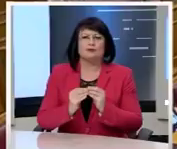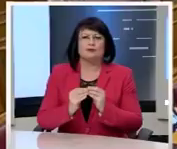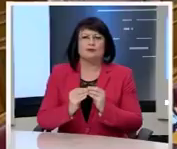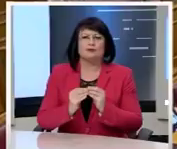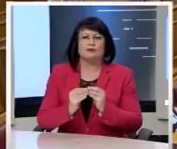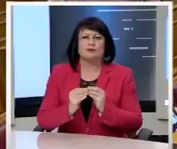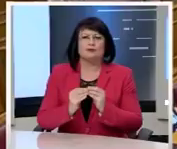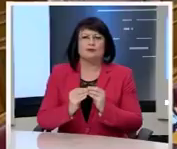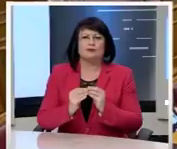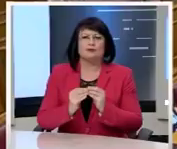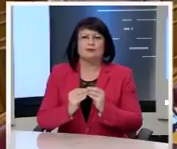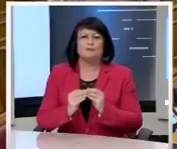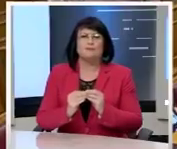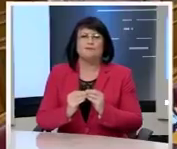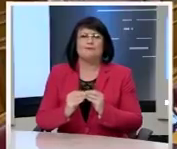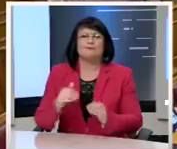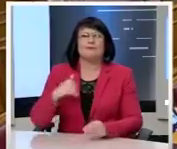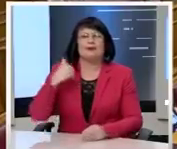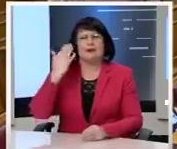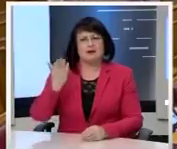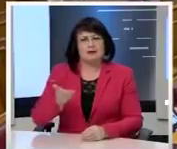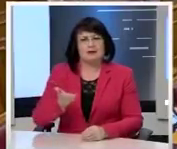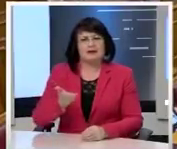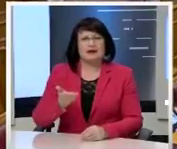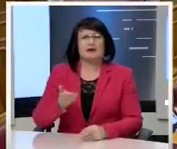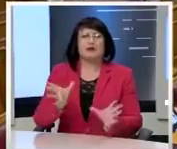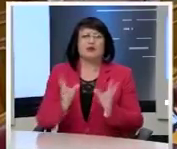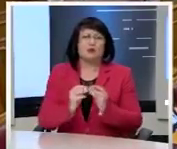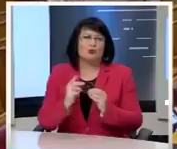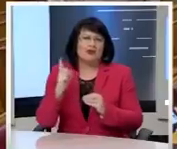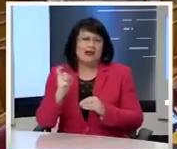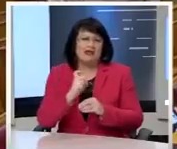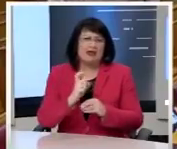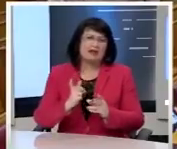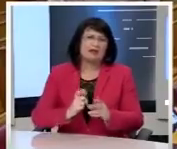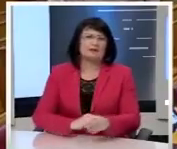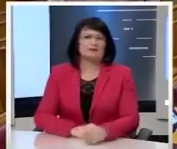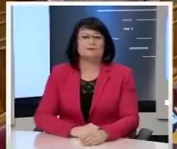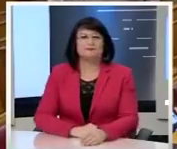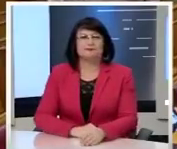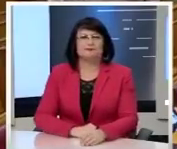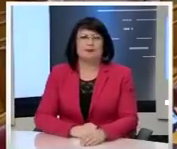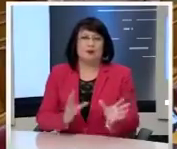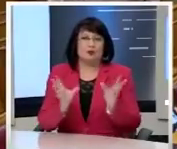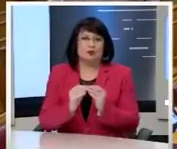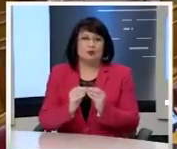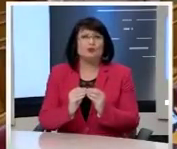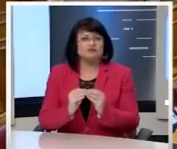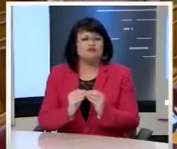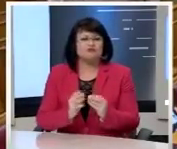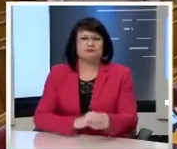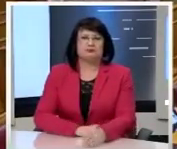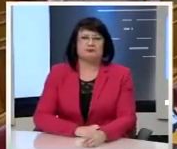και για τη δευτερολογία 10. Θα τα ενοποιήσετε, κύριε Δραγασάκη. Ορίστε. Θα ενοποιήσετε το χρόνο.